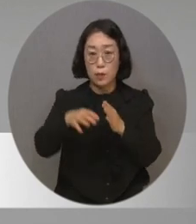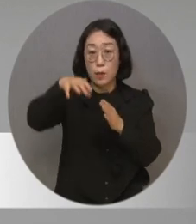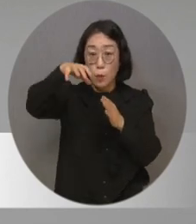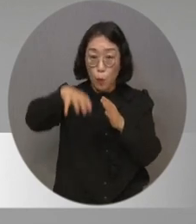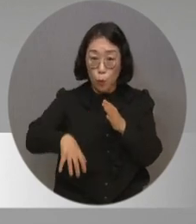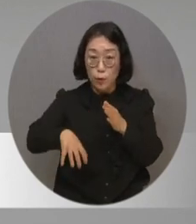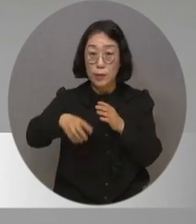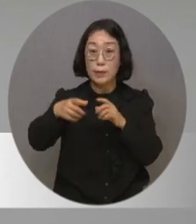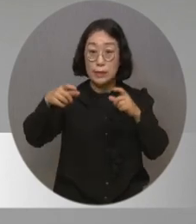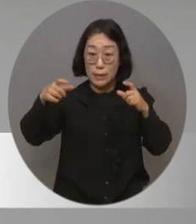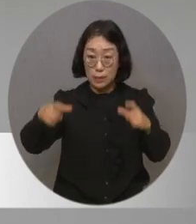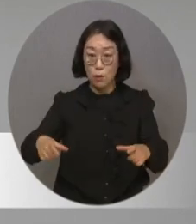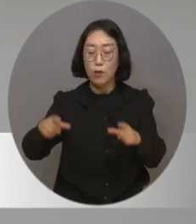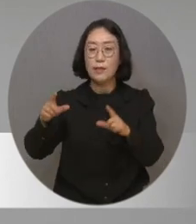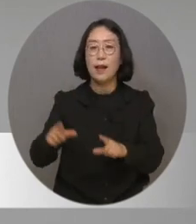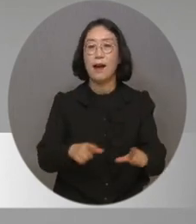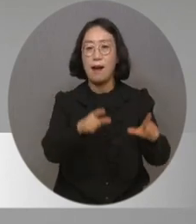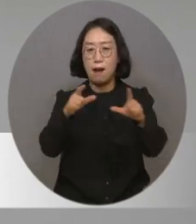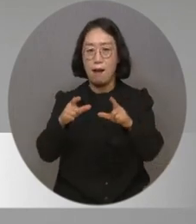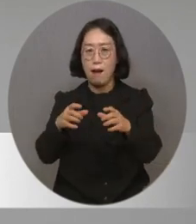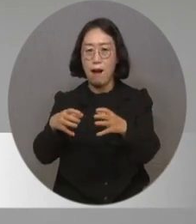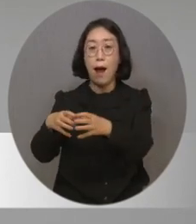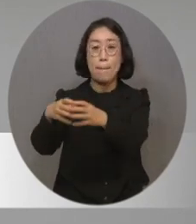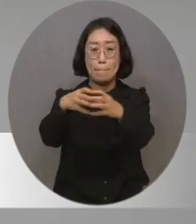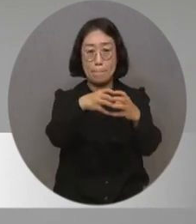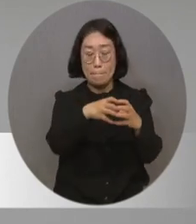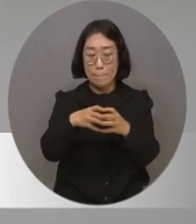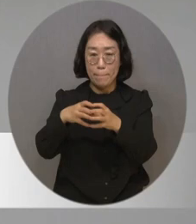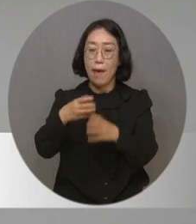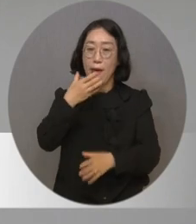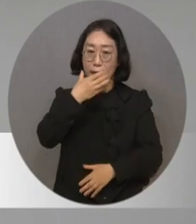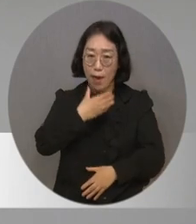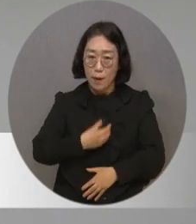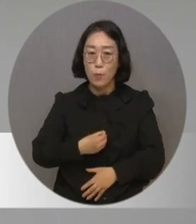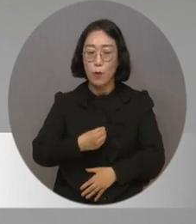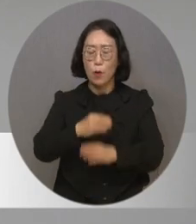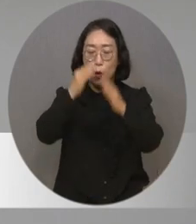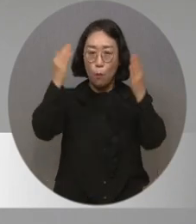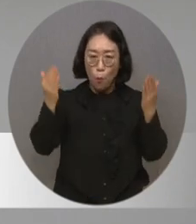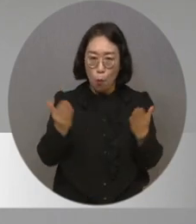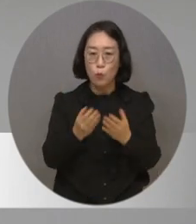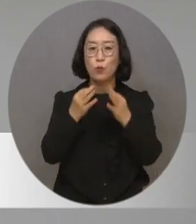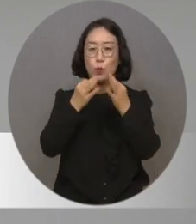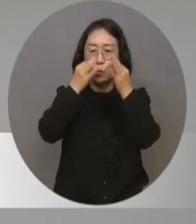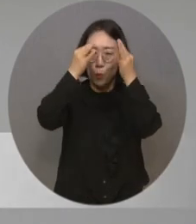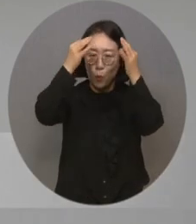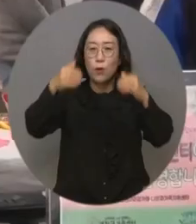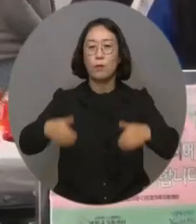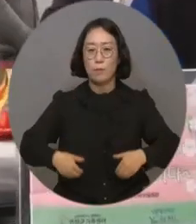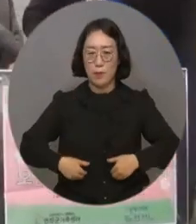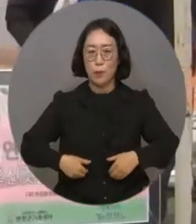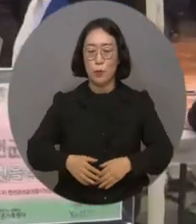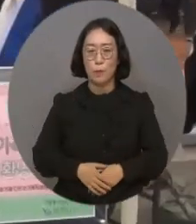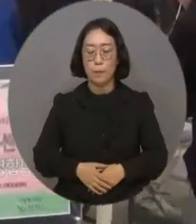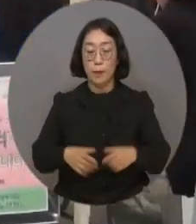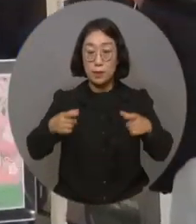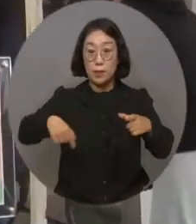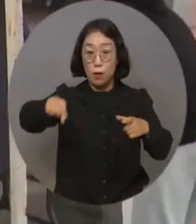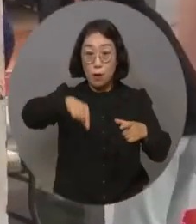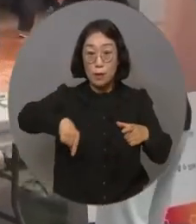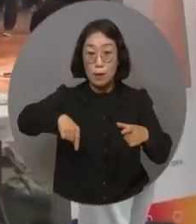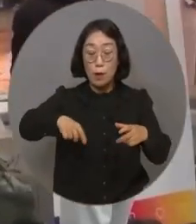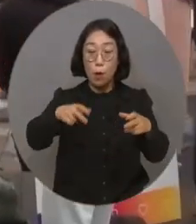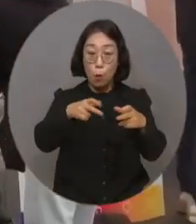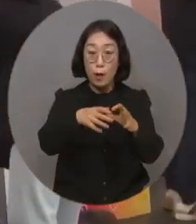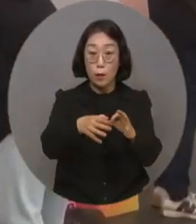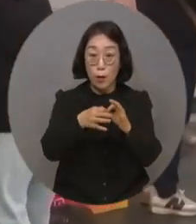연천군에 살아가면서 행복할 수 있도록 모두가 노력해야 하겠습니다. 관내 장애인 관련 기관은